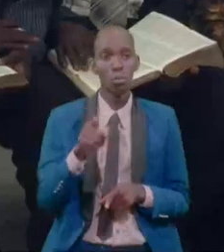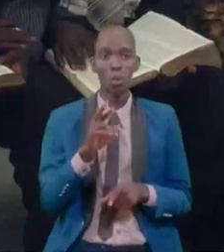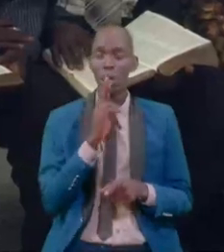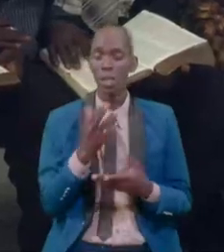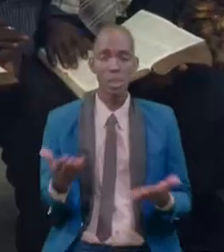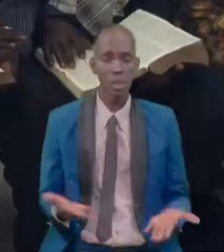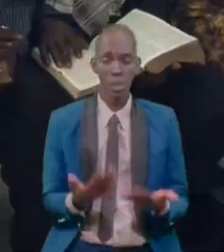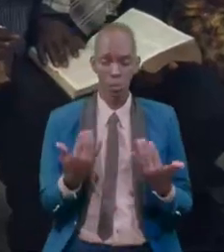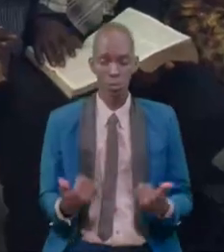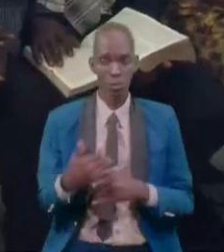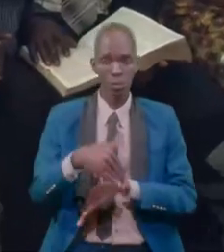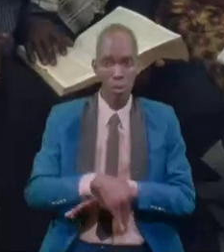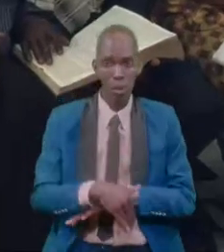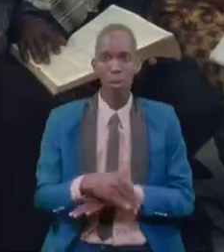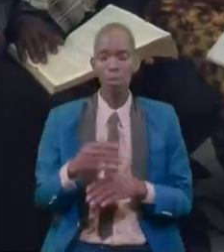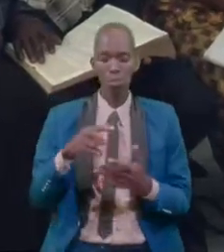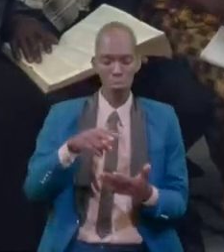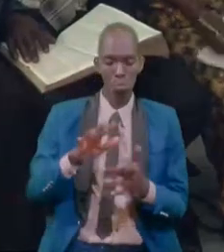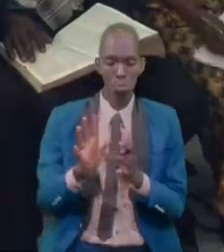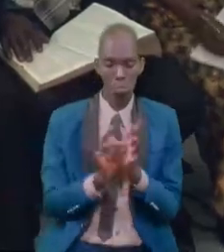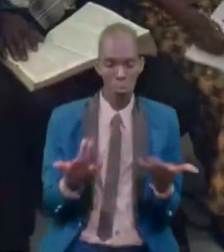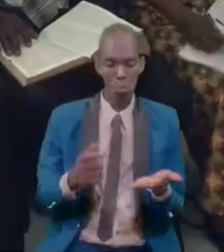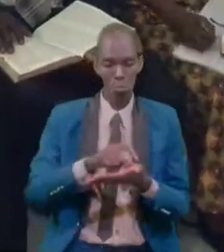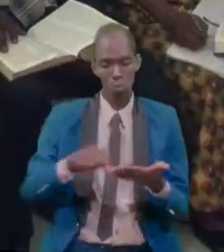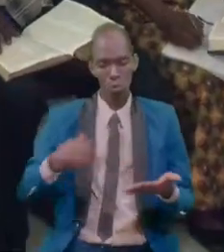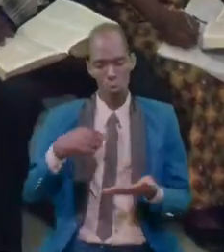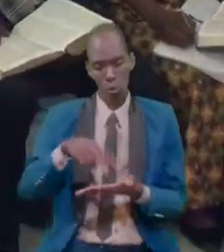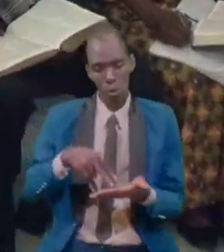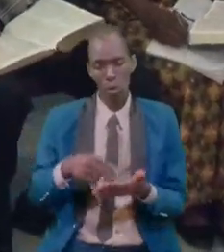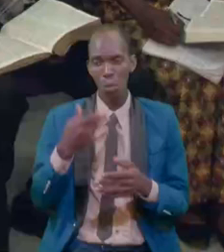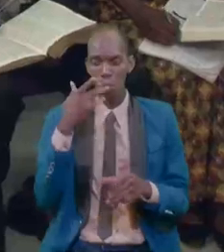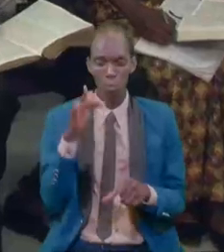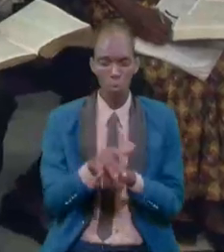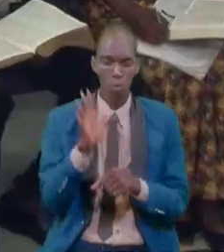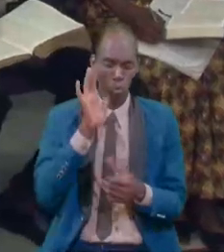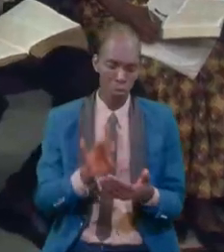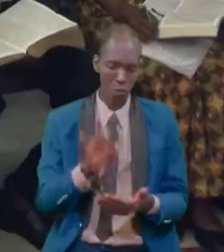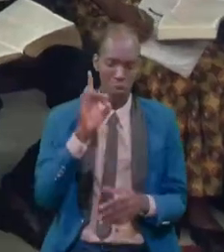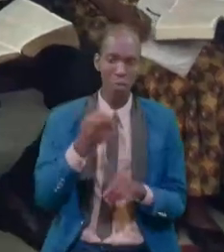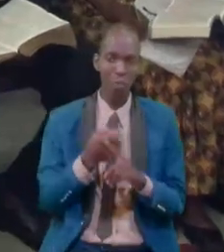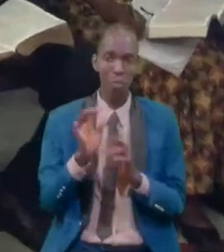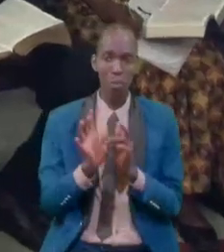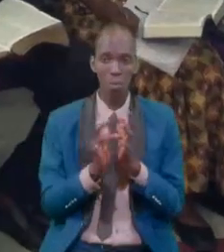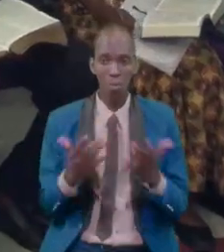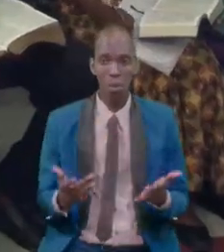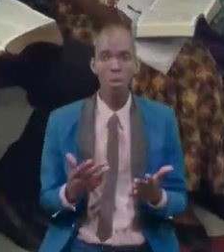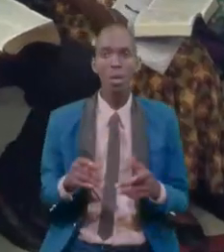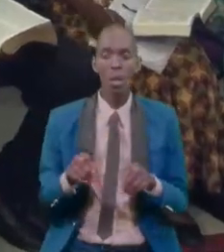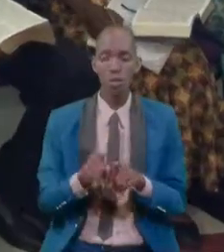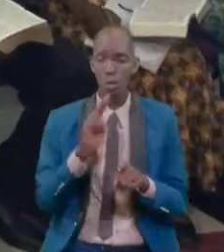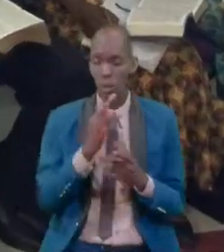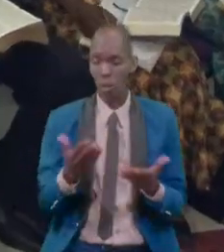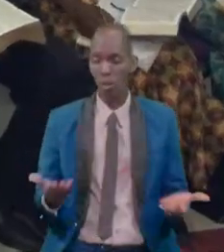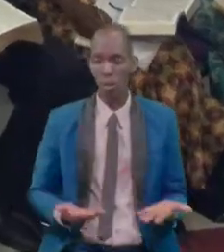les passages que nous allons lire, les passages que nous allons considérer ce soir, comme nous lisons, toutes les choses,